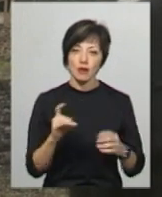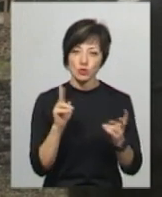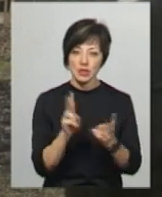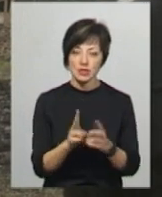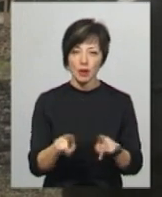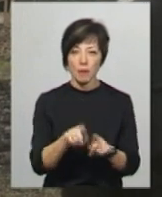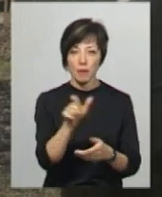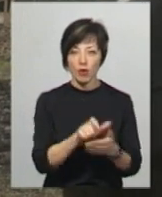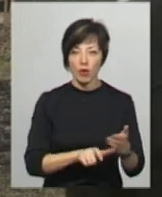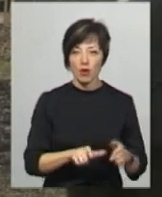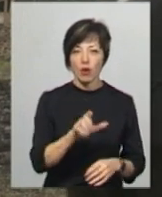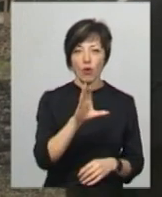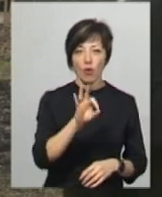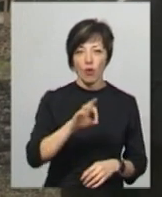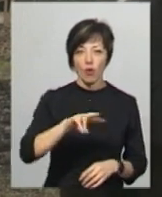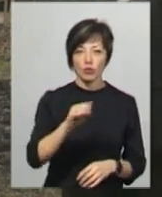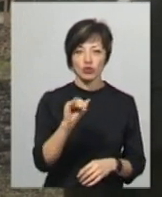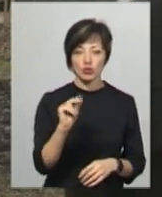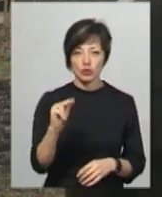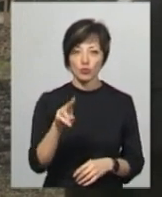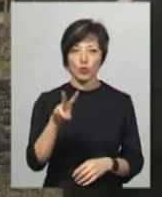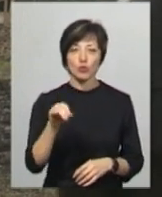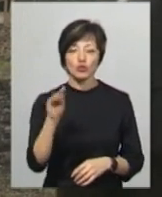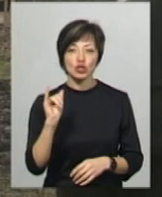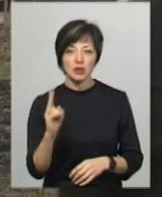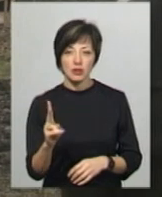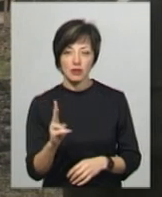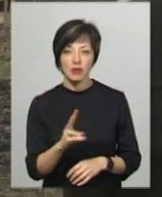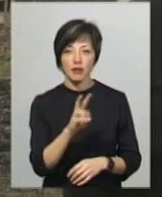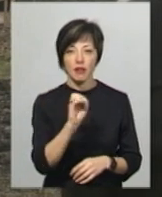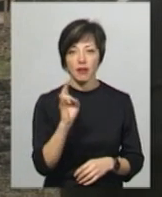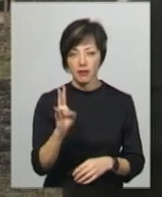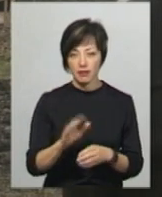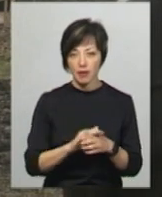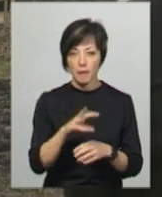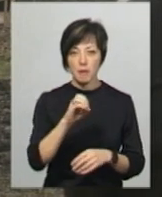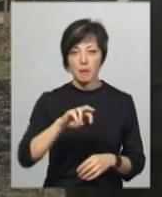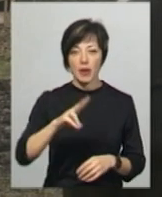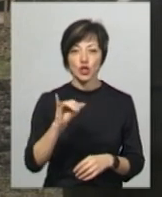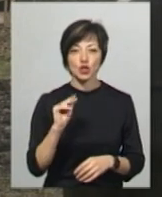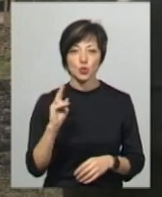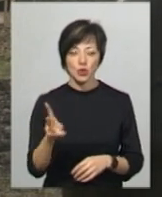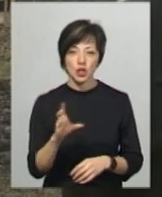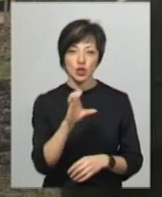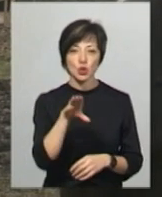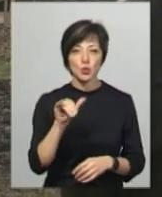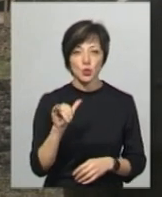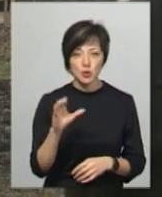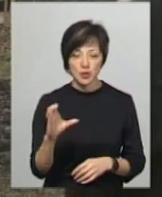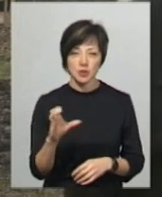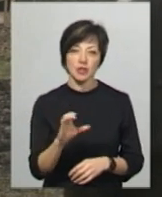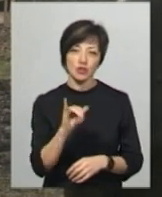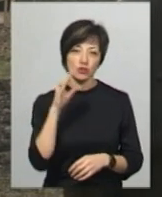такими поетами, як Олег Ольжич, Євген Плужник, Юрій Клен, Тарас Мельничук, Василь Стус і Тарас